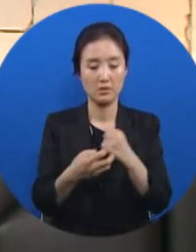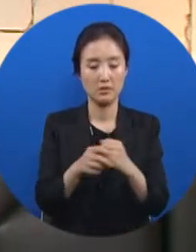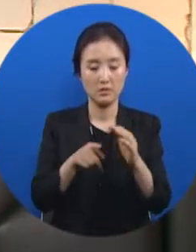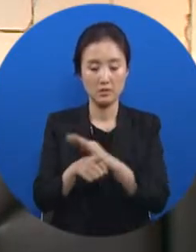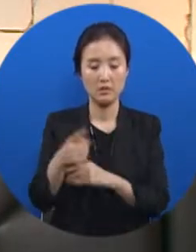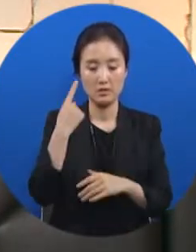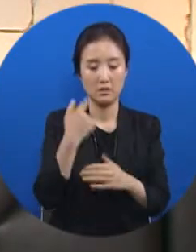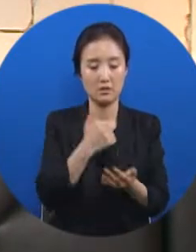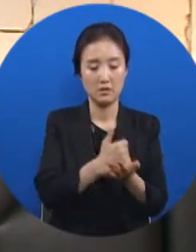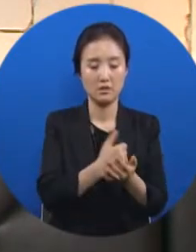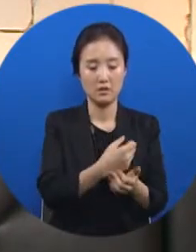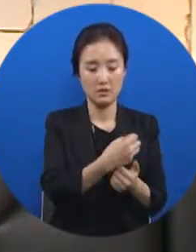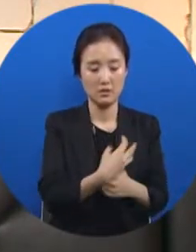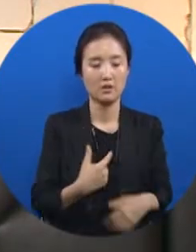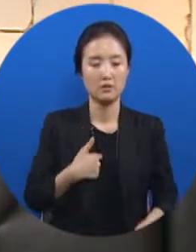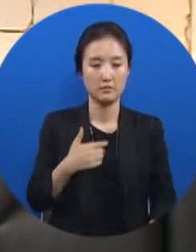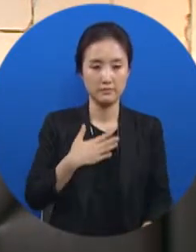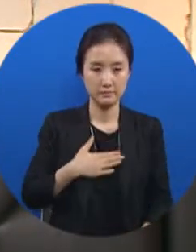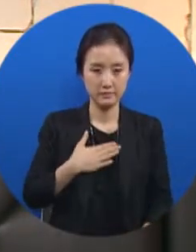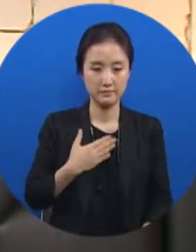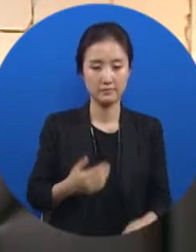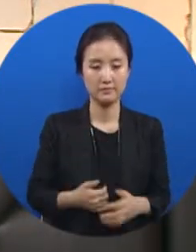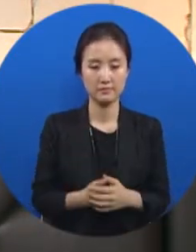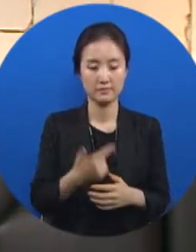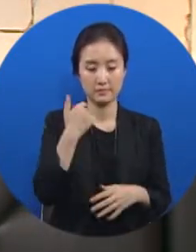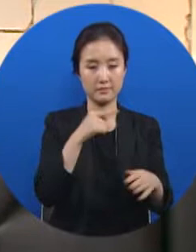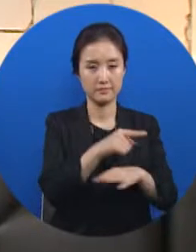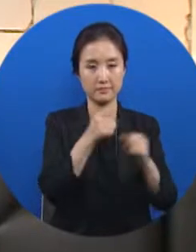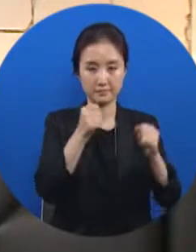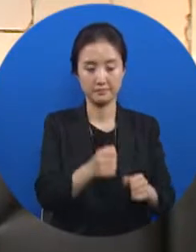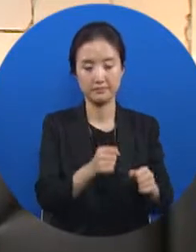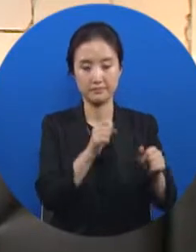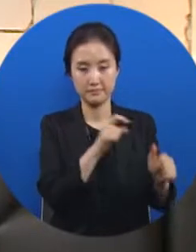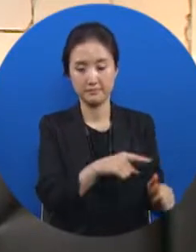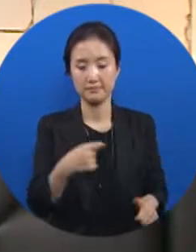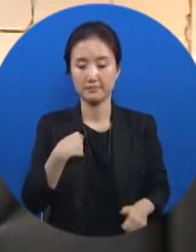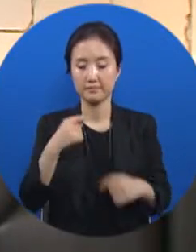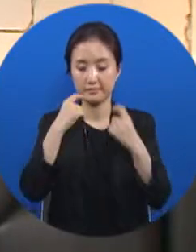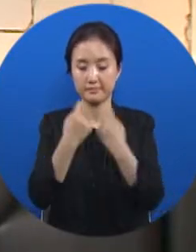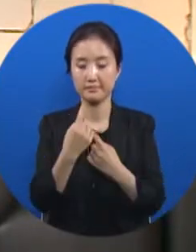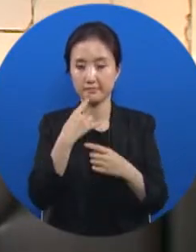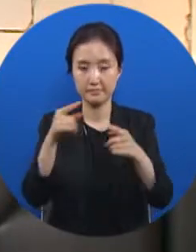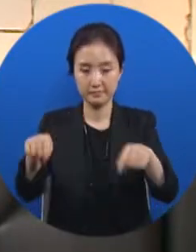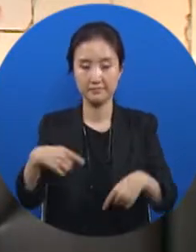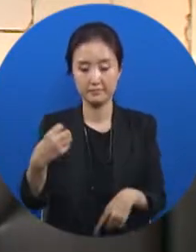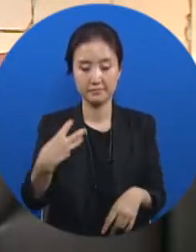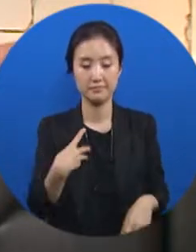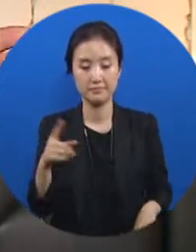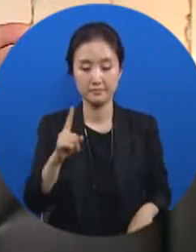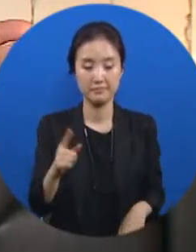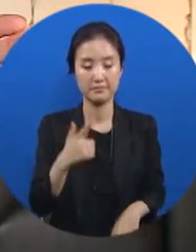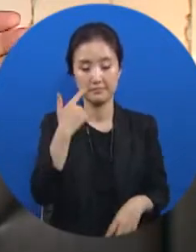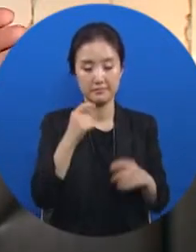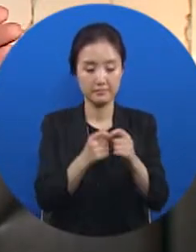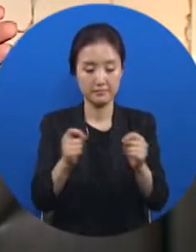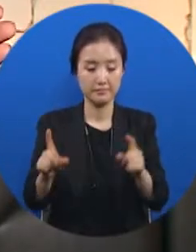밖에 계신데 저한테 그런 얘기를 하더라고요. 아버지가 그 올해 못 사실 것